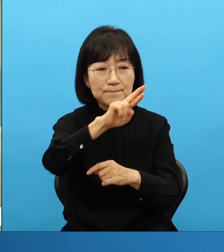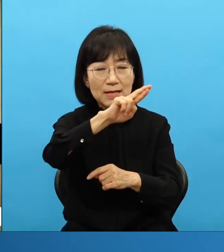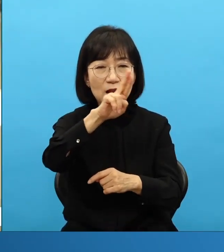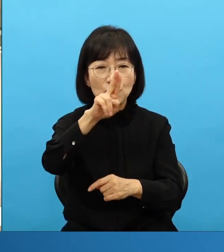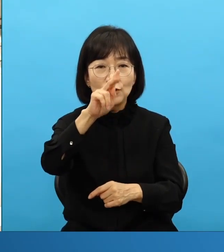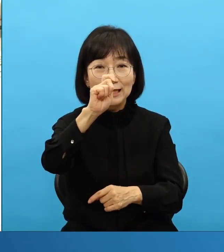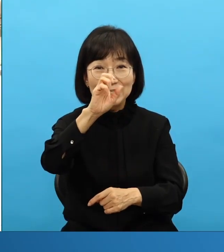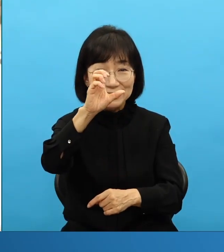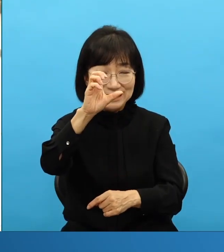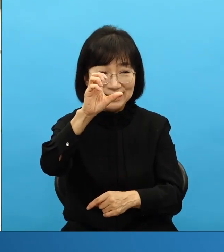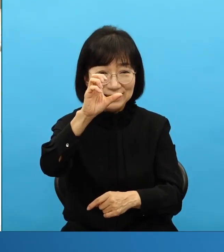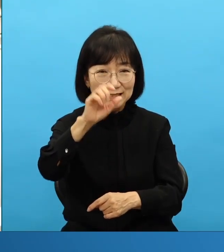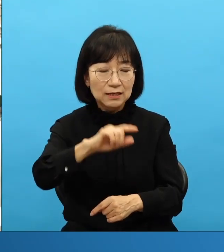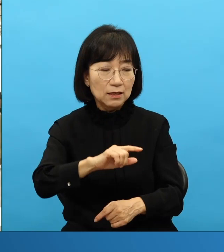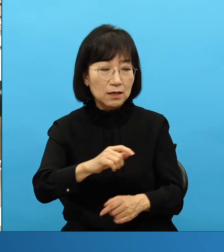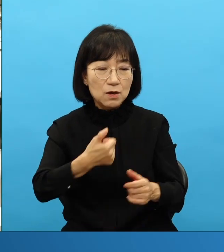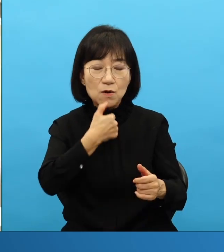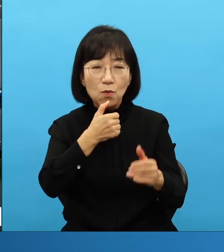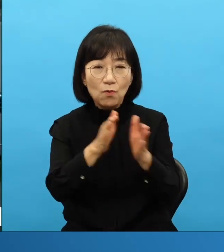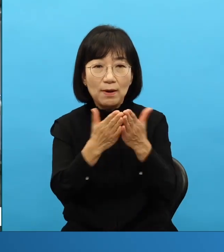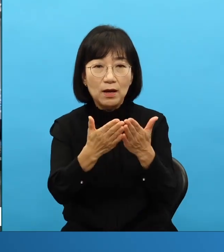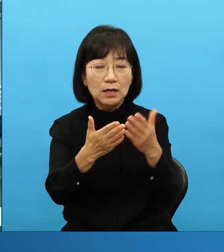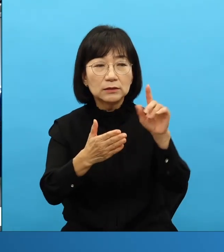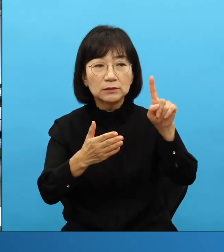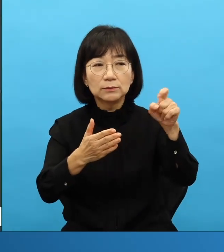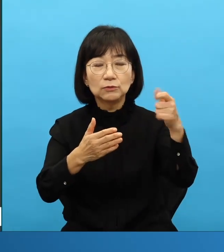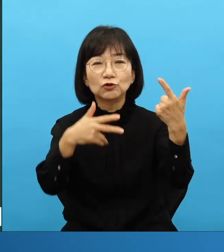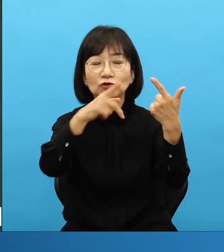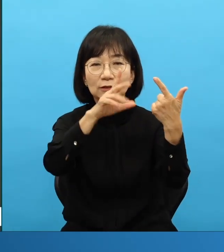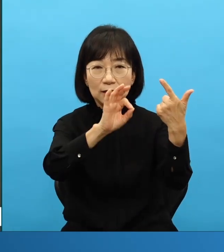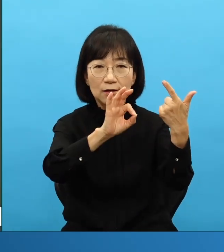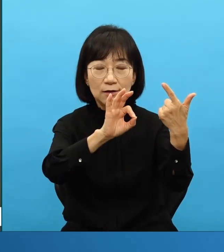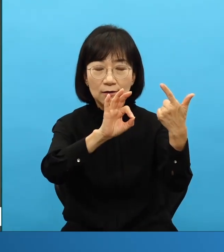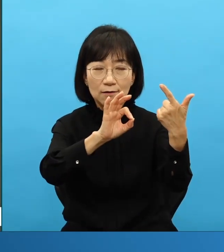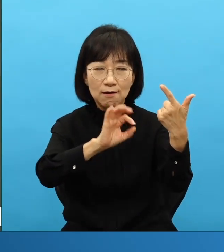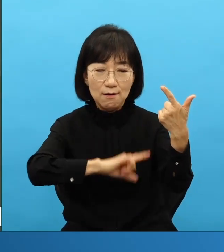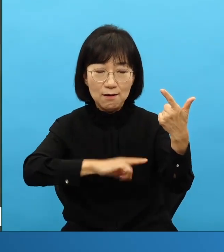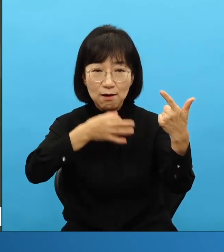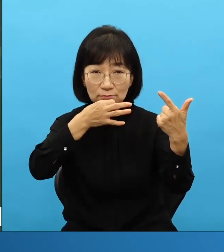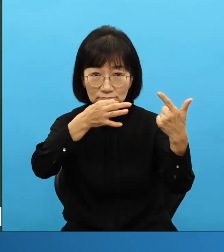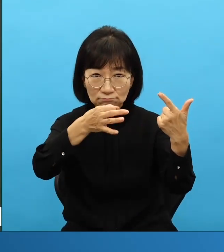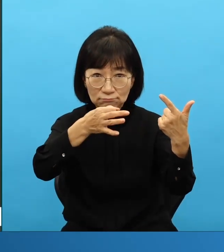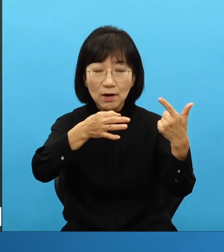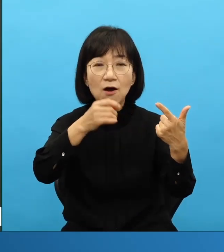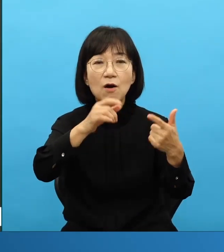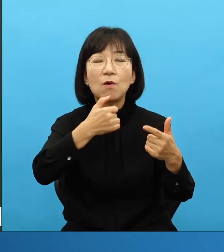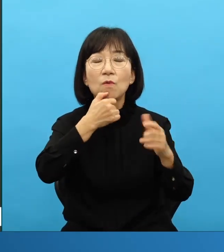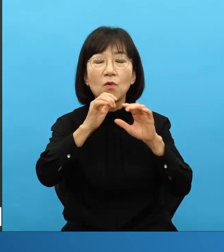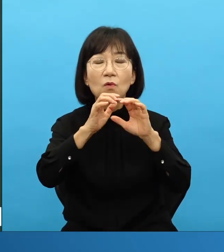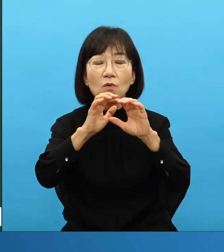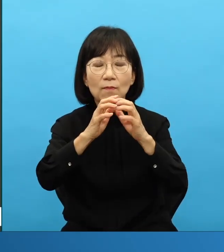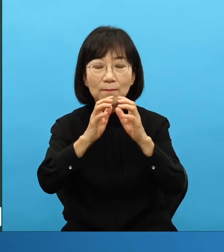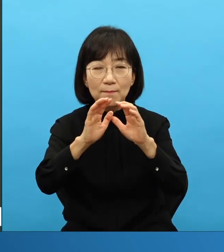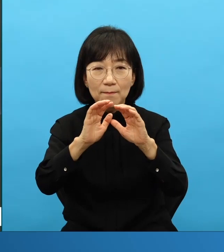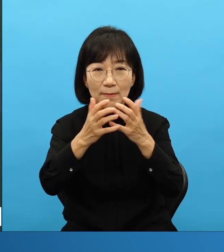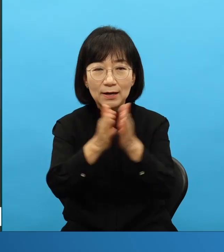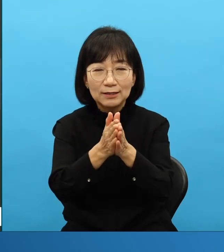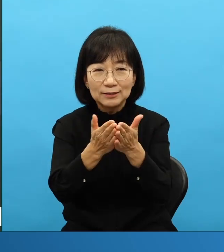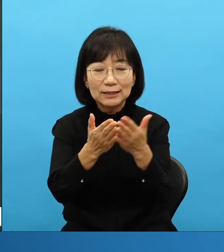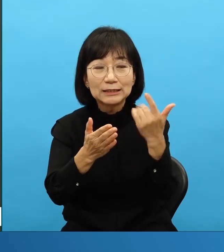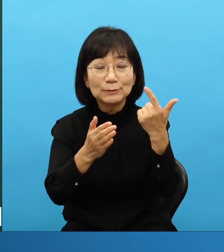로마서 16장 RUTC라고 이름 지으며 이곳이 로마서 16장 사람들이 모여 3가지 뜰이 열리는